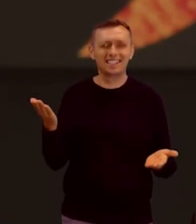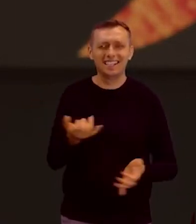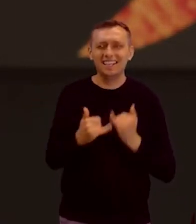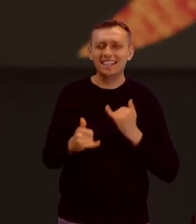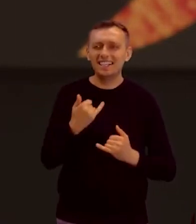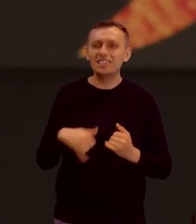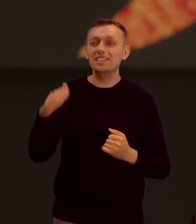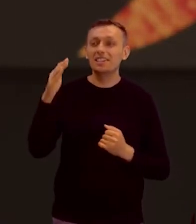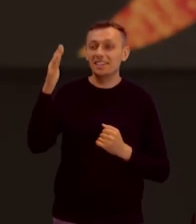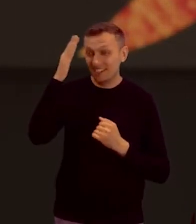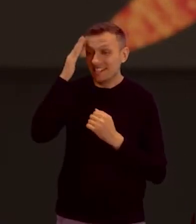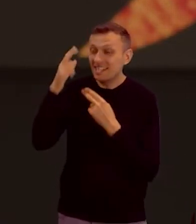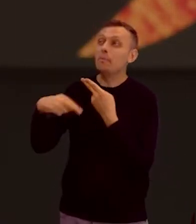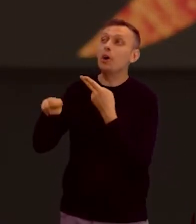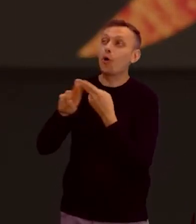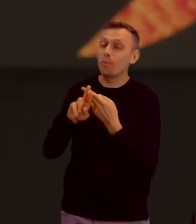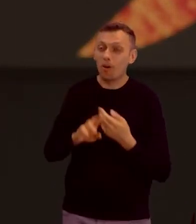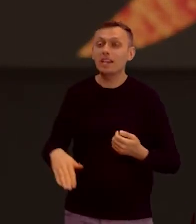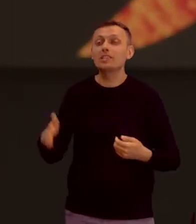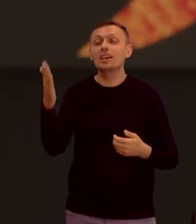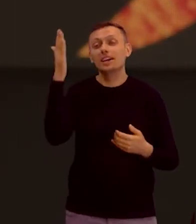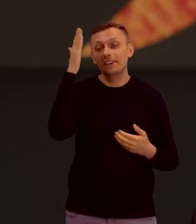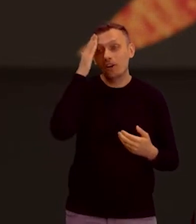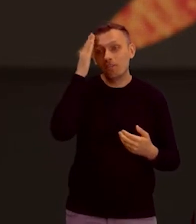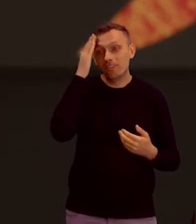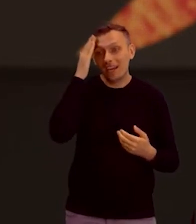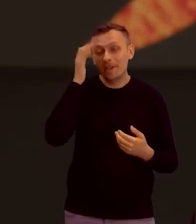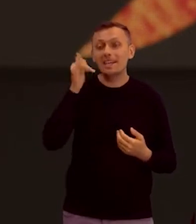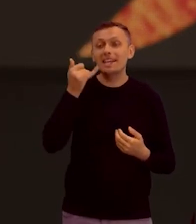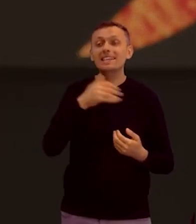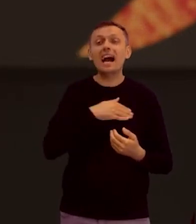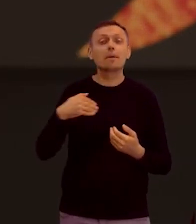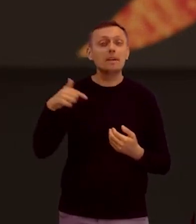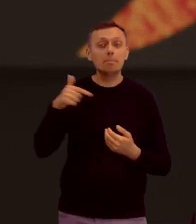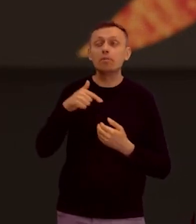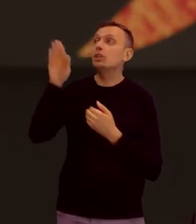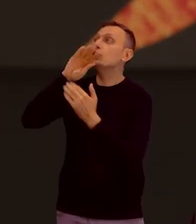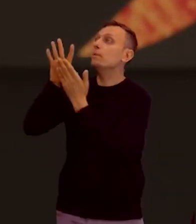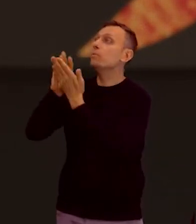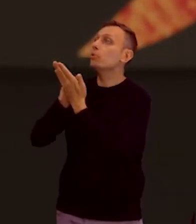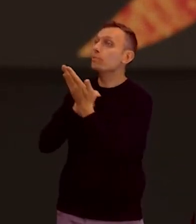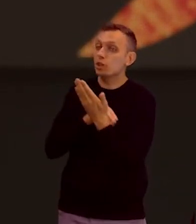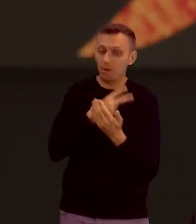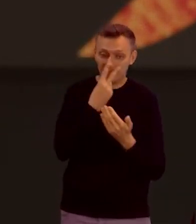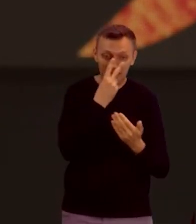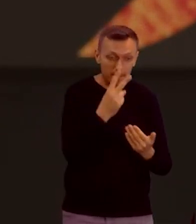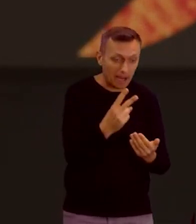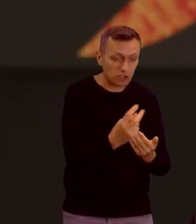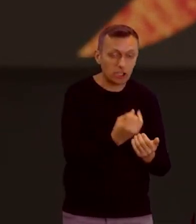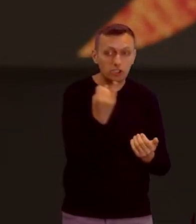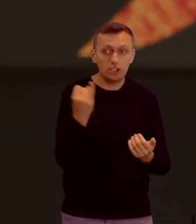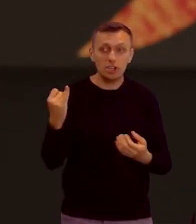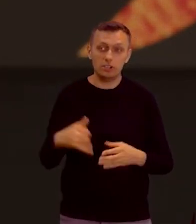pytanie, to wiemy również, jak my powinniśmy patrzeć na dzieci. Czy są